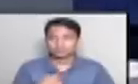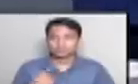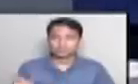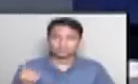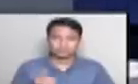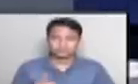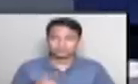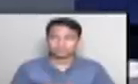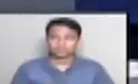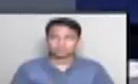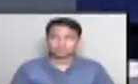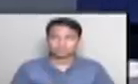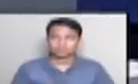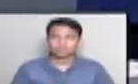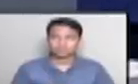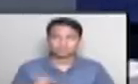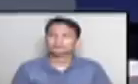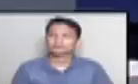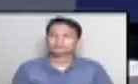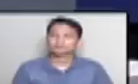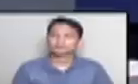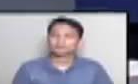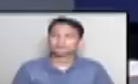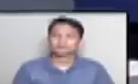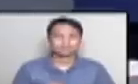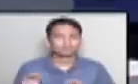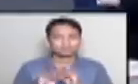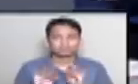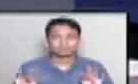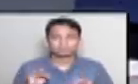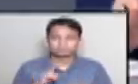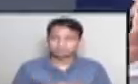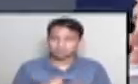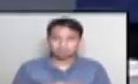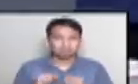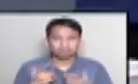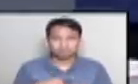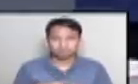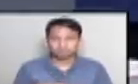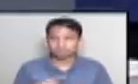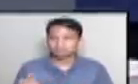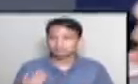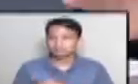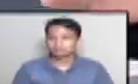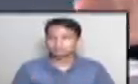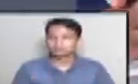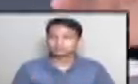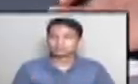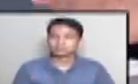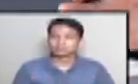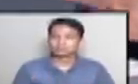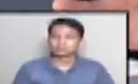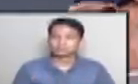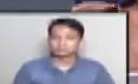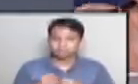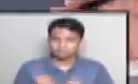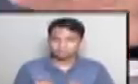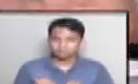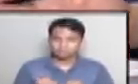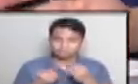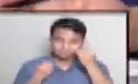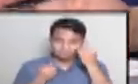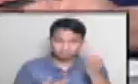ba? Sa action center? Nandito, sir. Right. Wala na kasing oras, hindi kayo na ipasok dito. Yes, sir. Yes. Pero